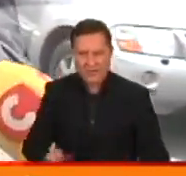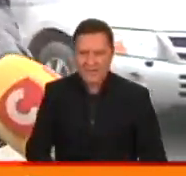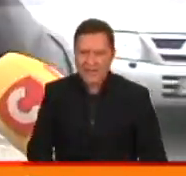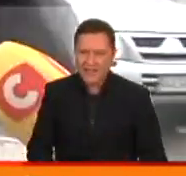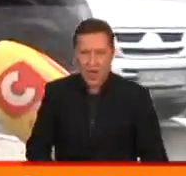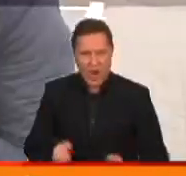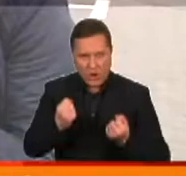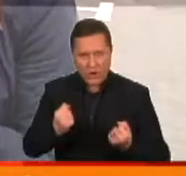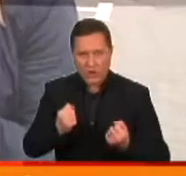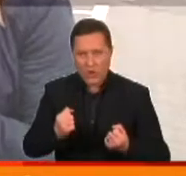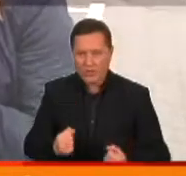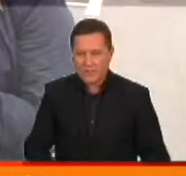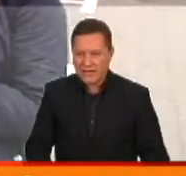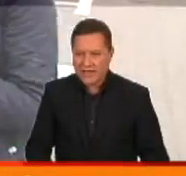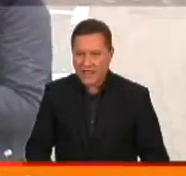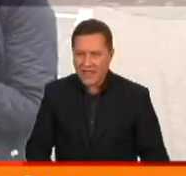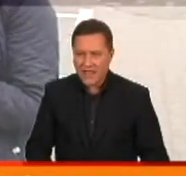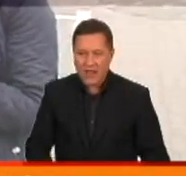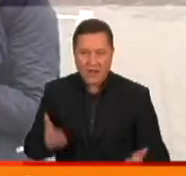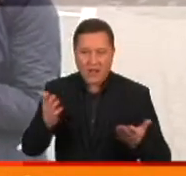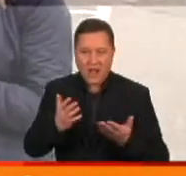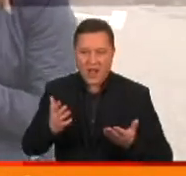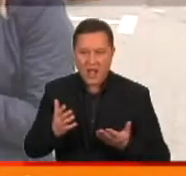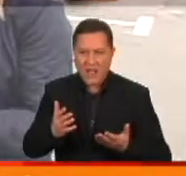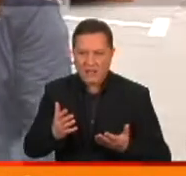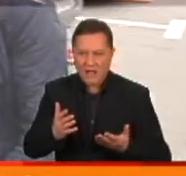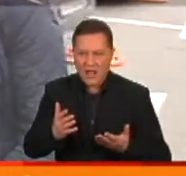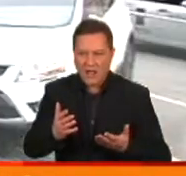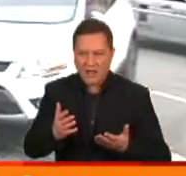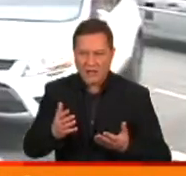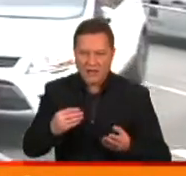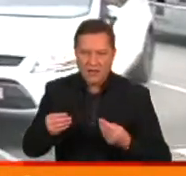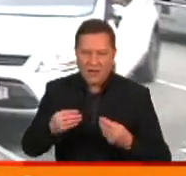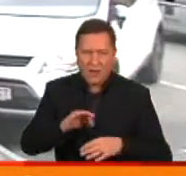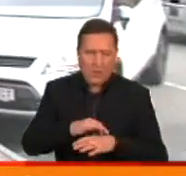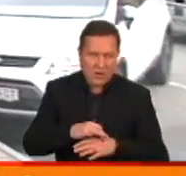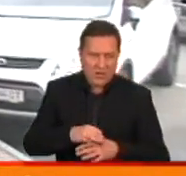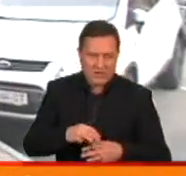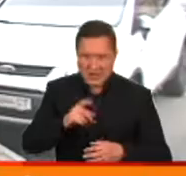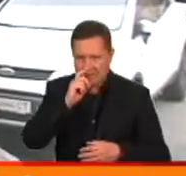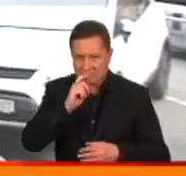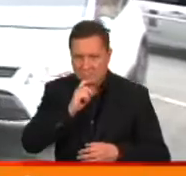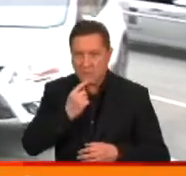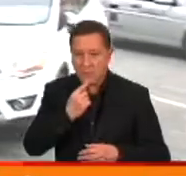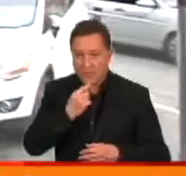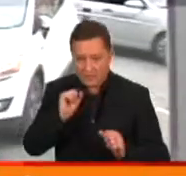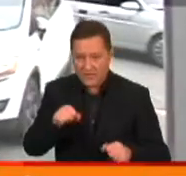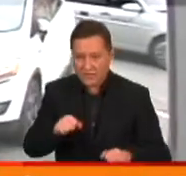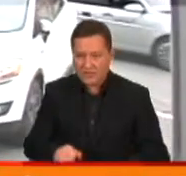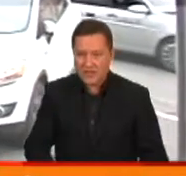жовтенькі. Може, якийсь спеціфічний матеріал? Може, спробувати, так?